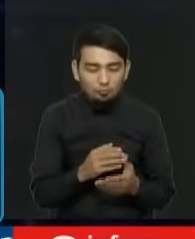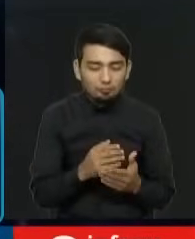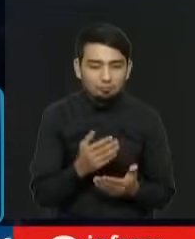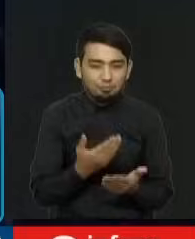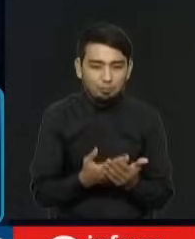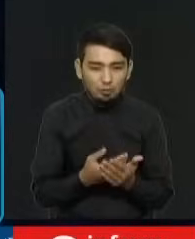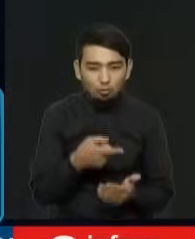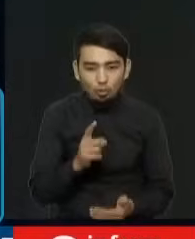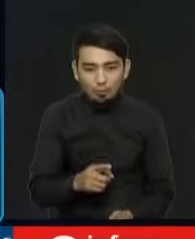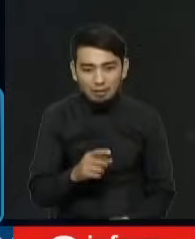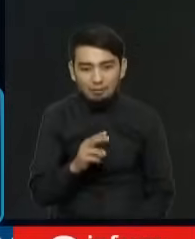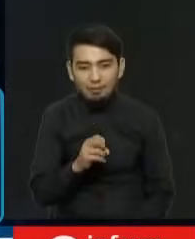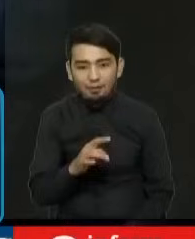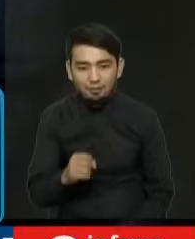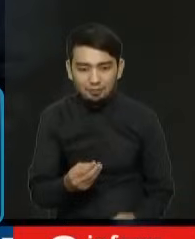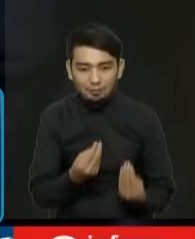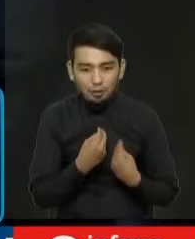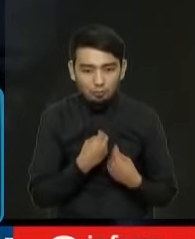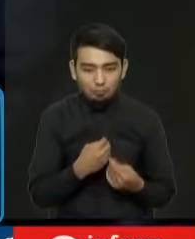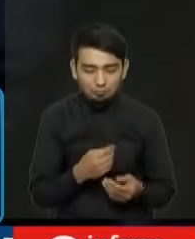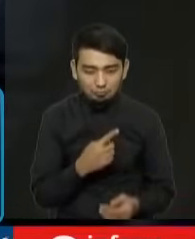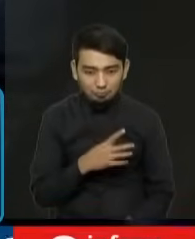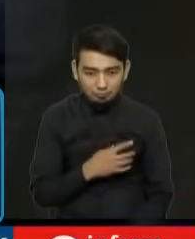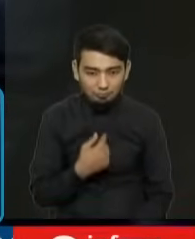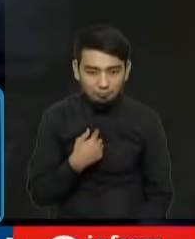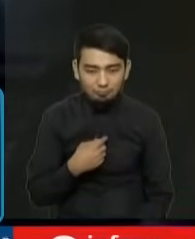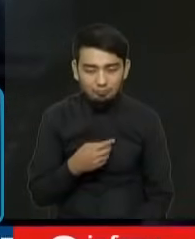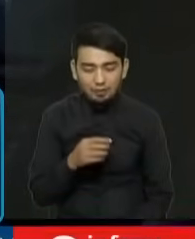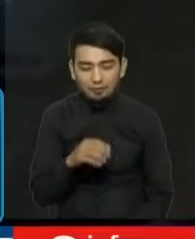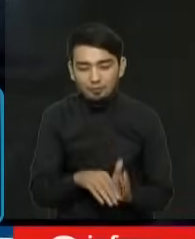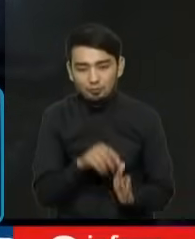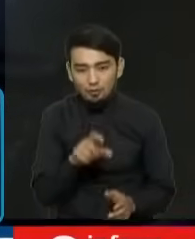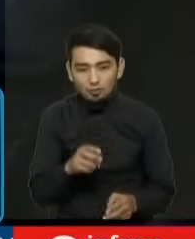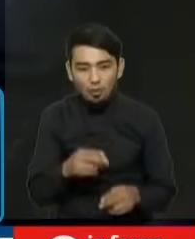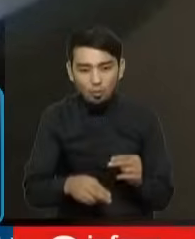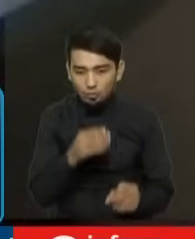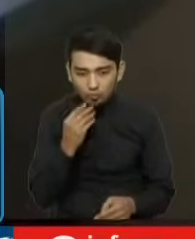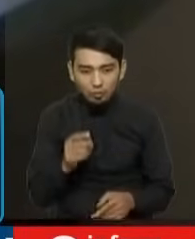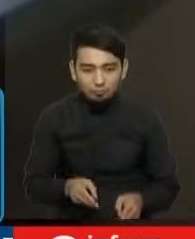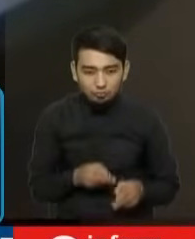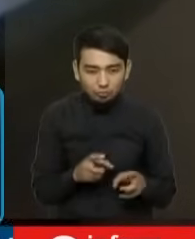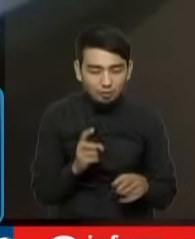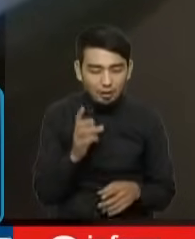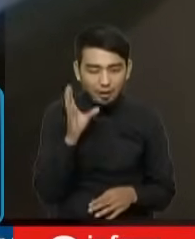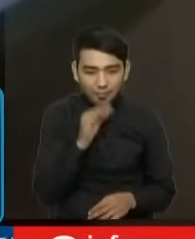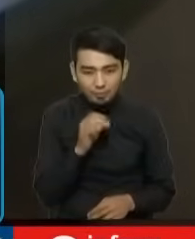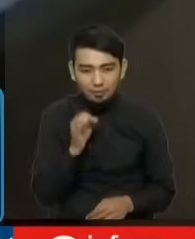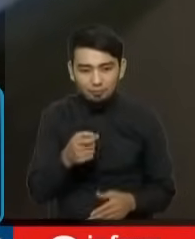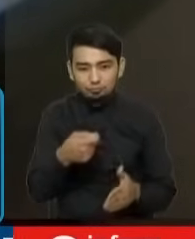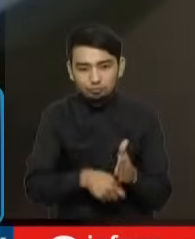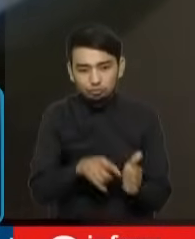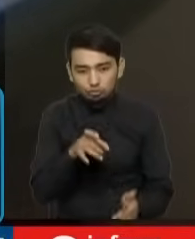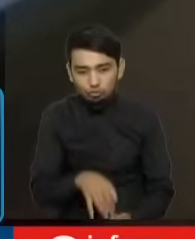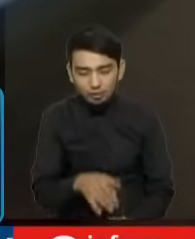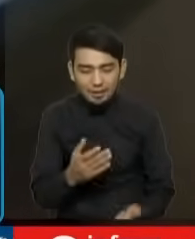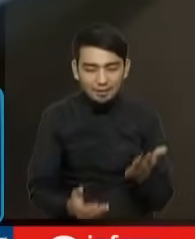например, номер карты. На этом, говорит депутат, все не заканчивается. Мошенники могут сообщить о блокировке счета или